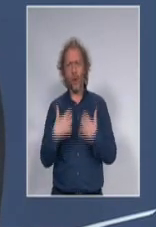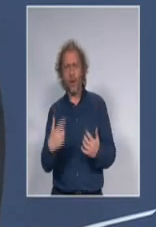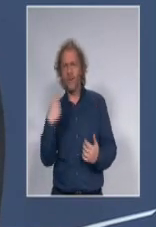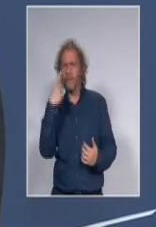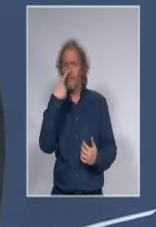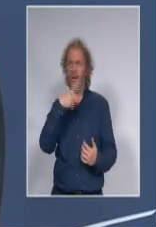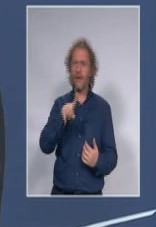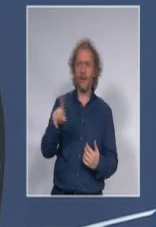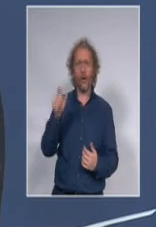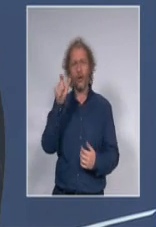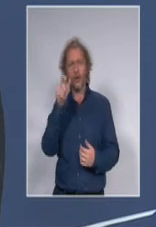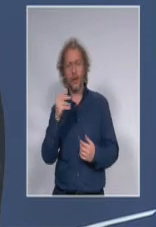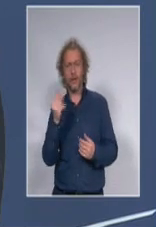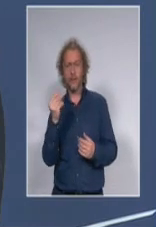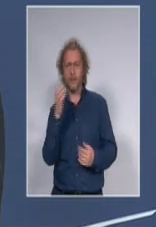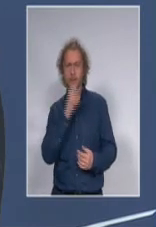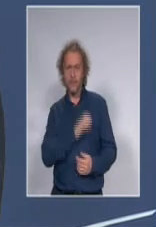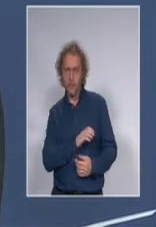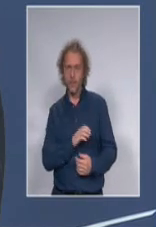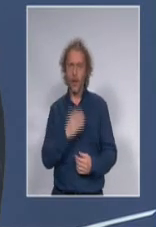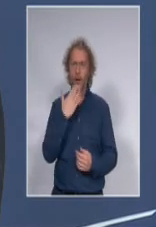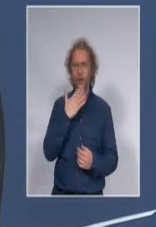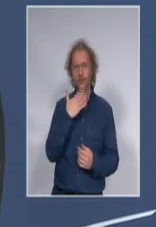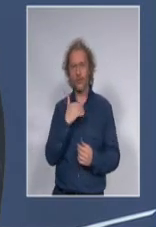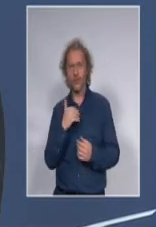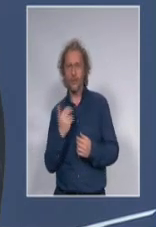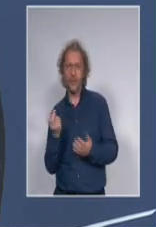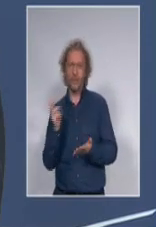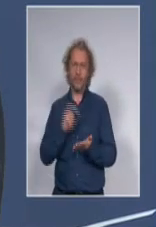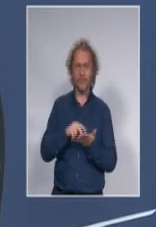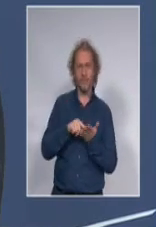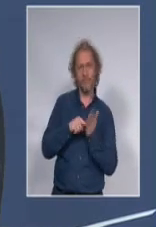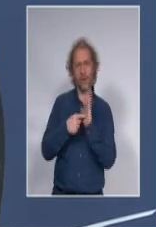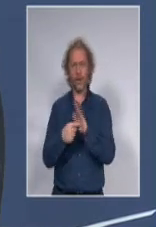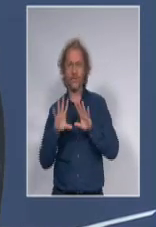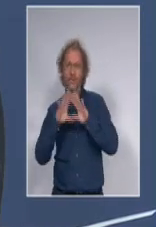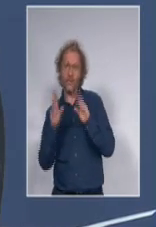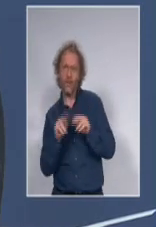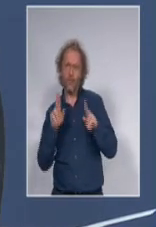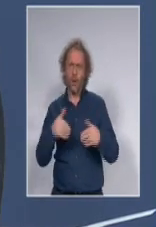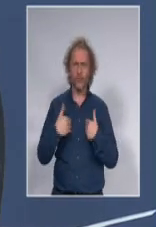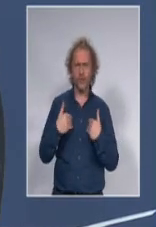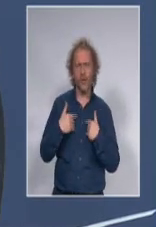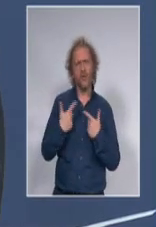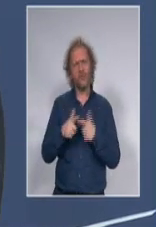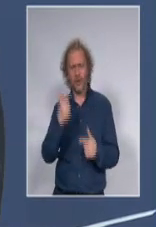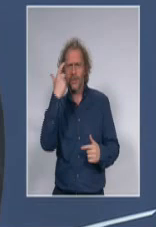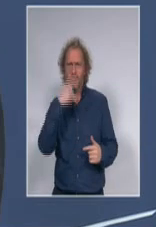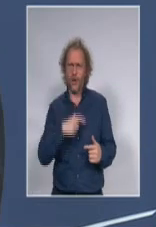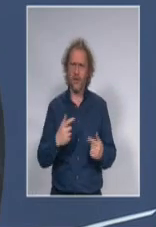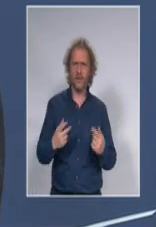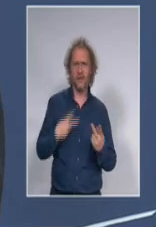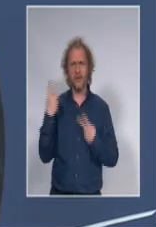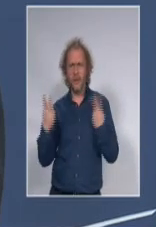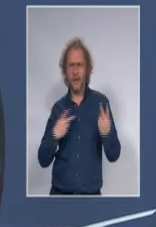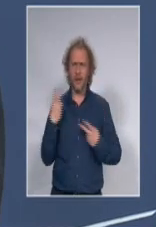smisao je valjda da pokažu da mogu sve. Ne možete, momci, sve. Svo poštovanje za vas, hvala vam za